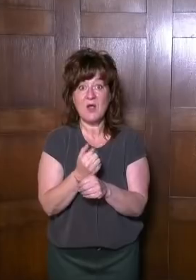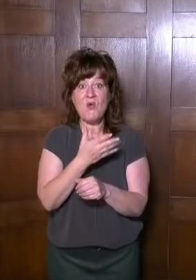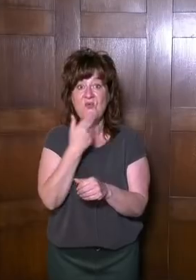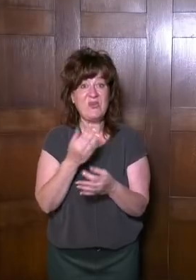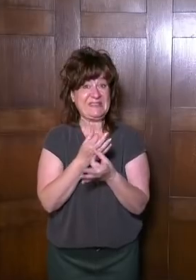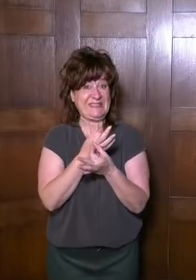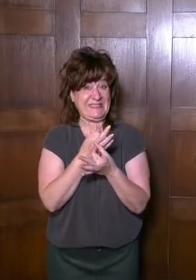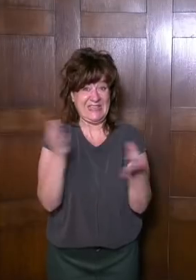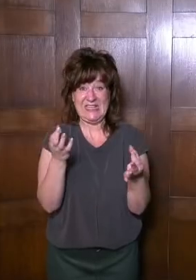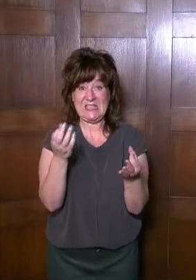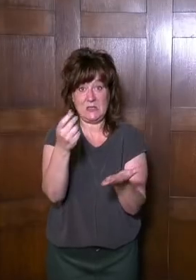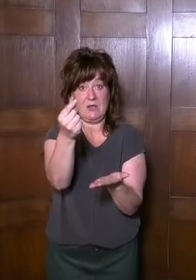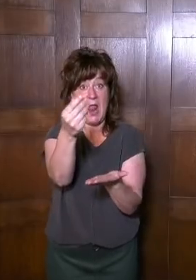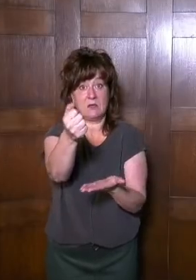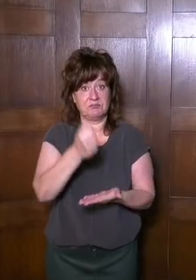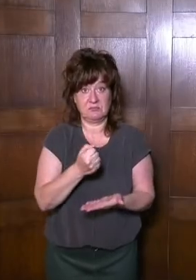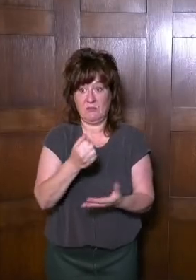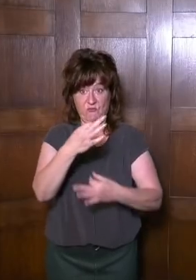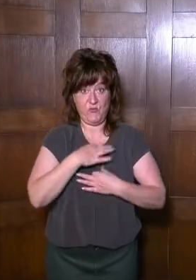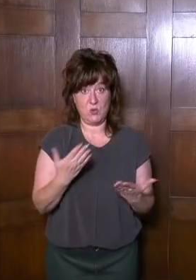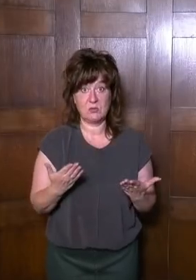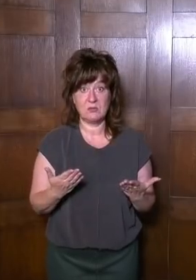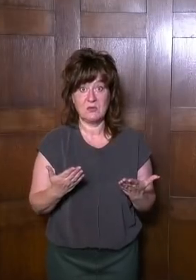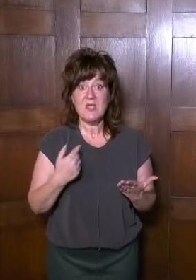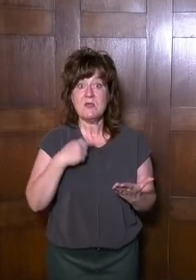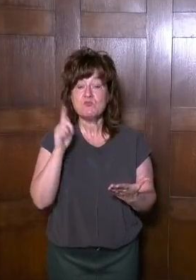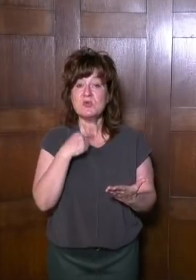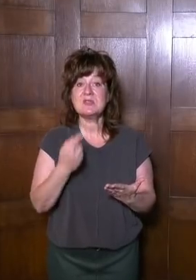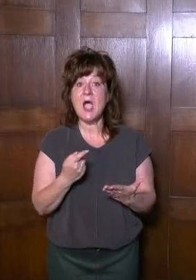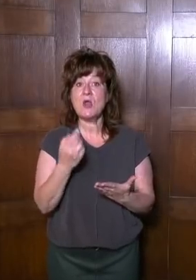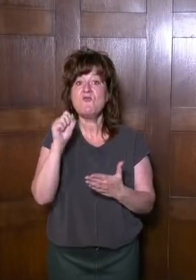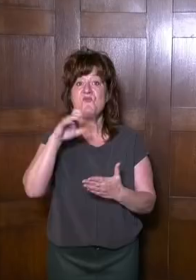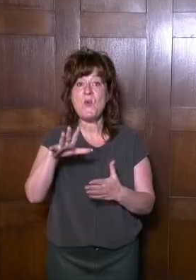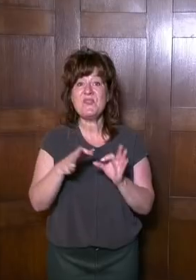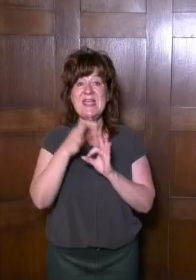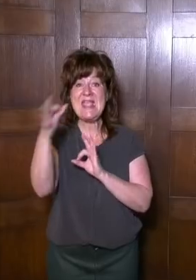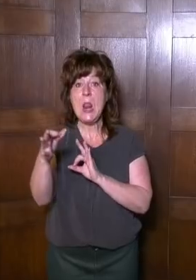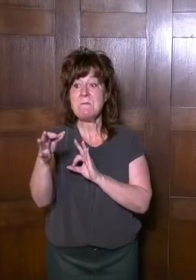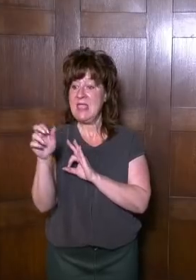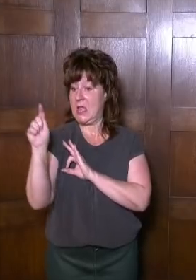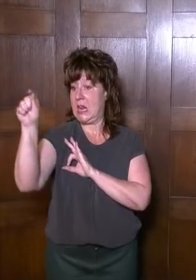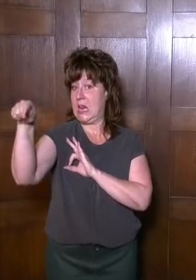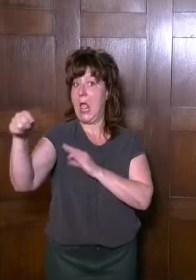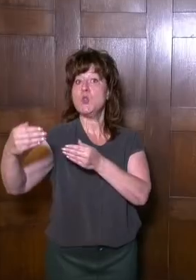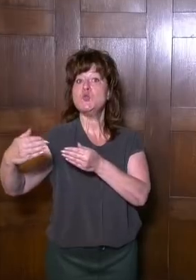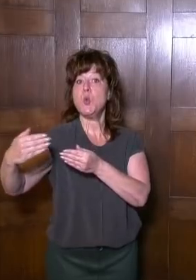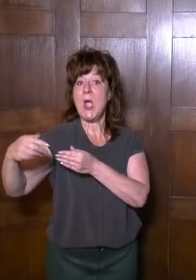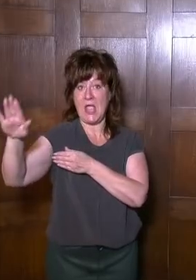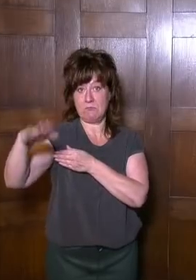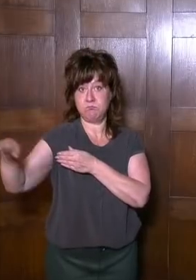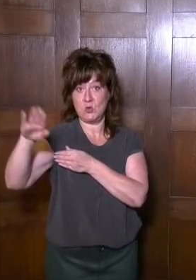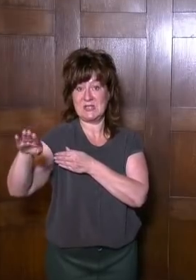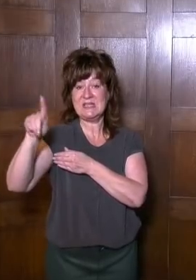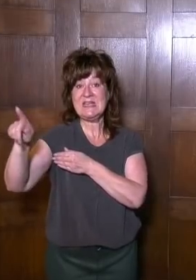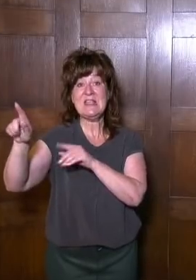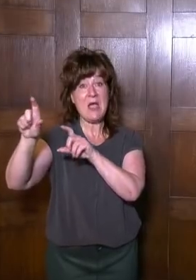mich gewährt werden konnten. Muss ich auch so anmerken, 15 Kilometer weiter ist Thüringen, ein befreundetes Unternehmen, hat dort halt